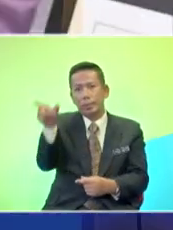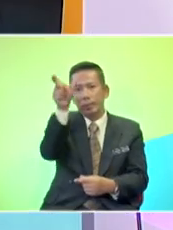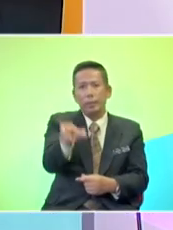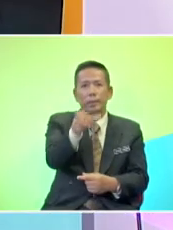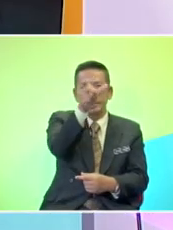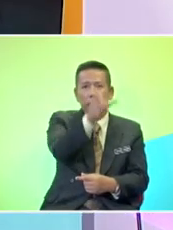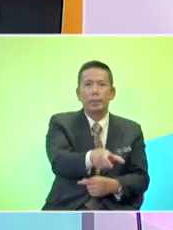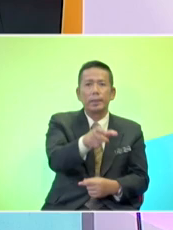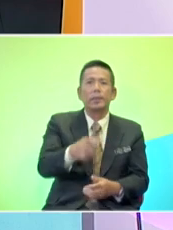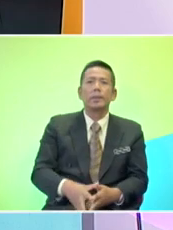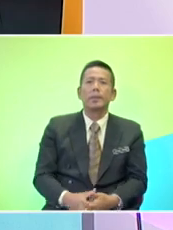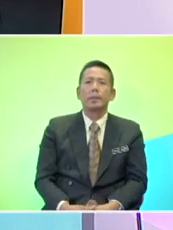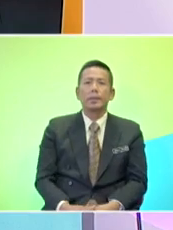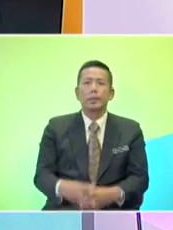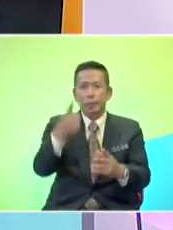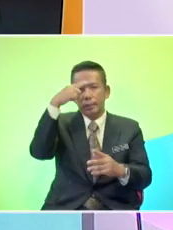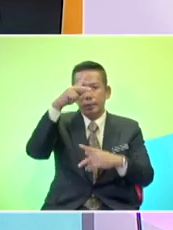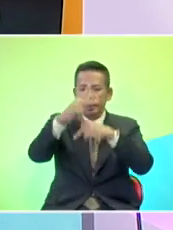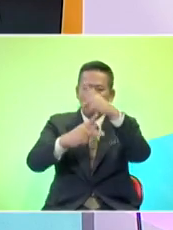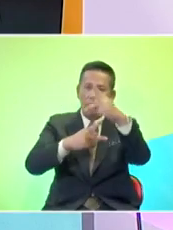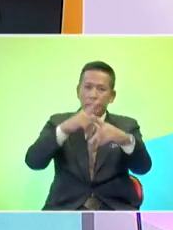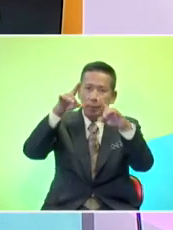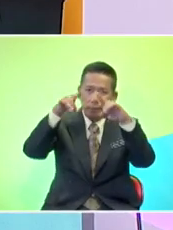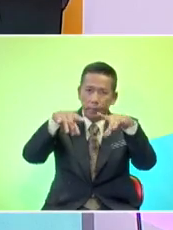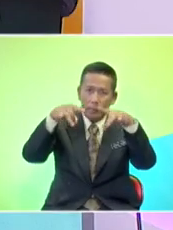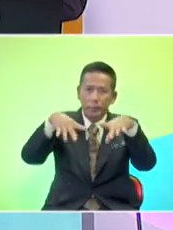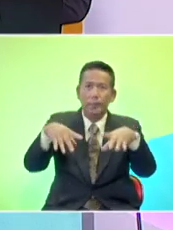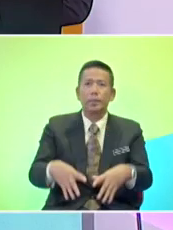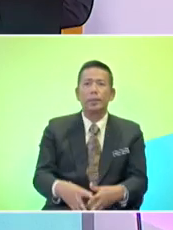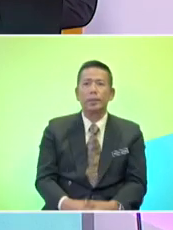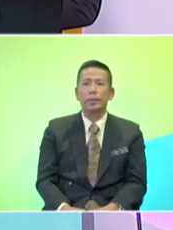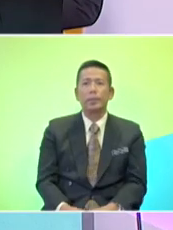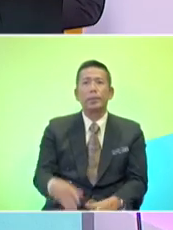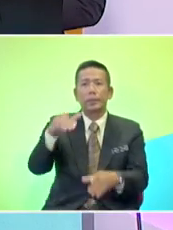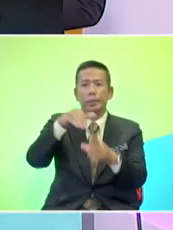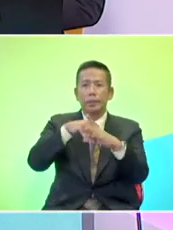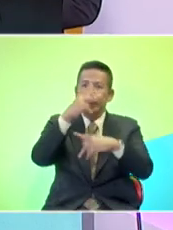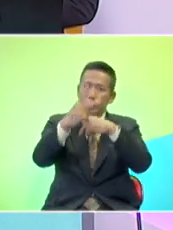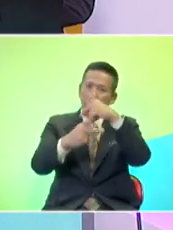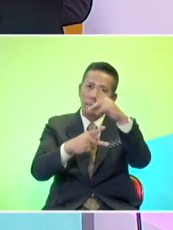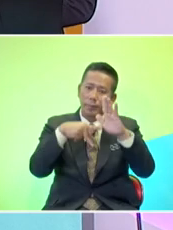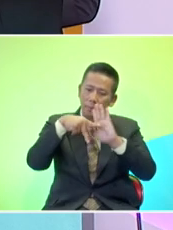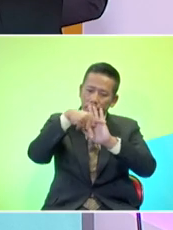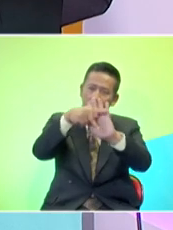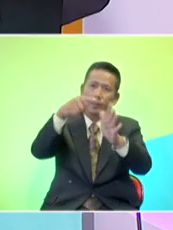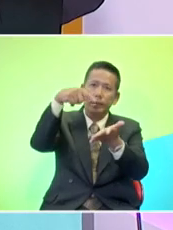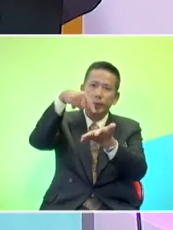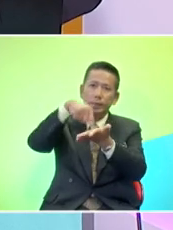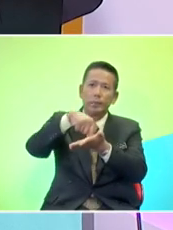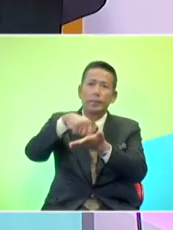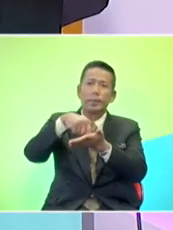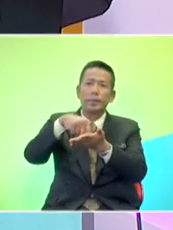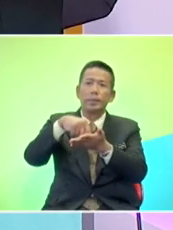dilakukan secara individu untuk proses pencak Siran Oke dalam proses memamerkan ini ataupun